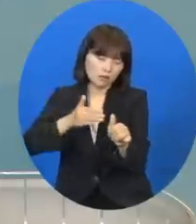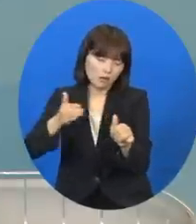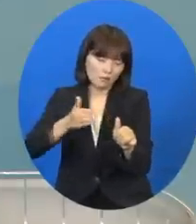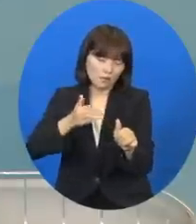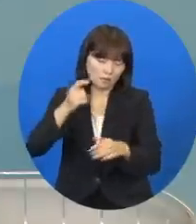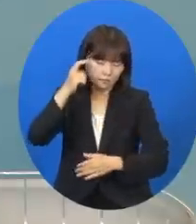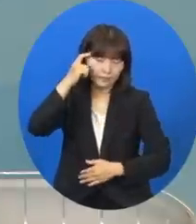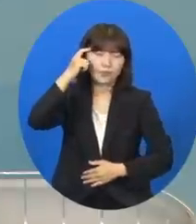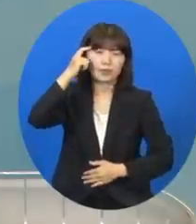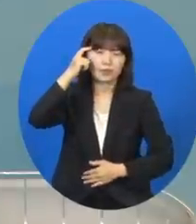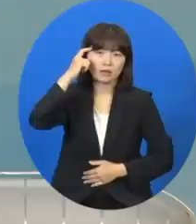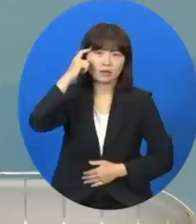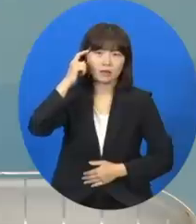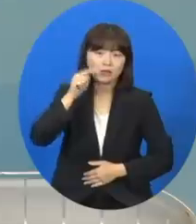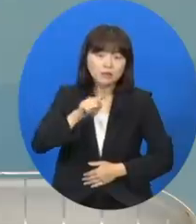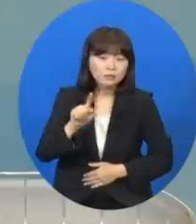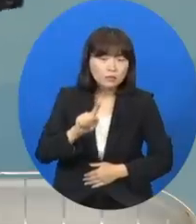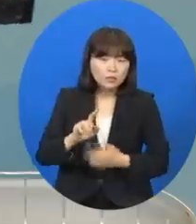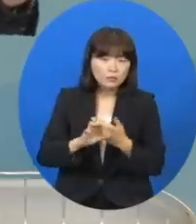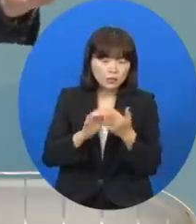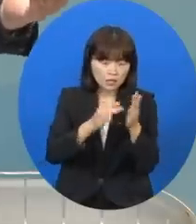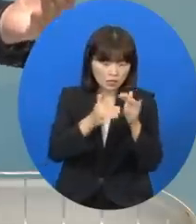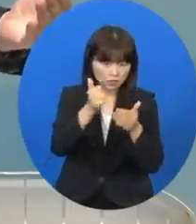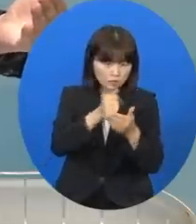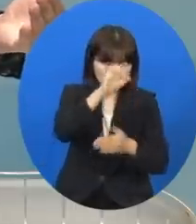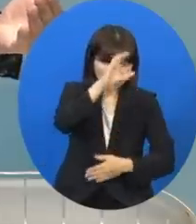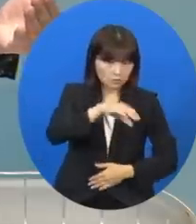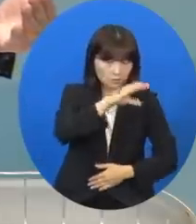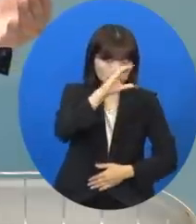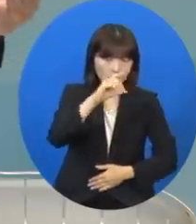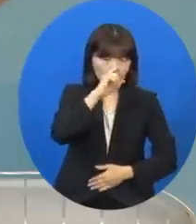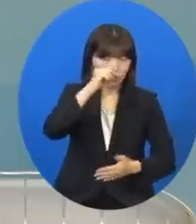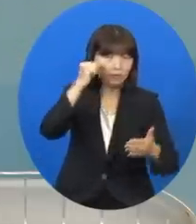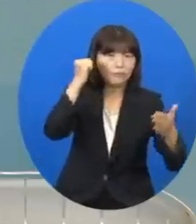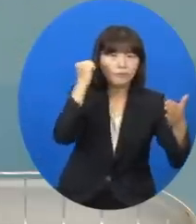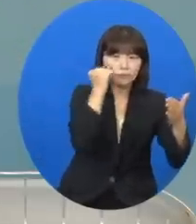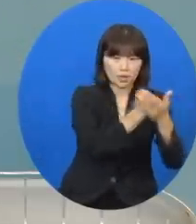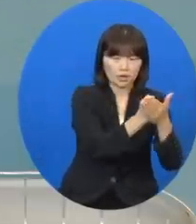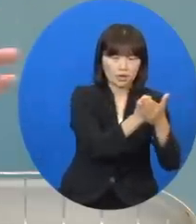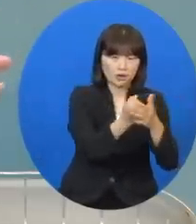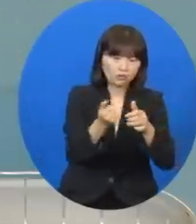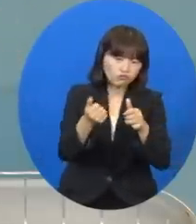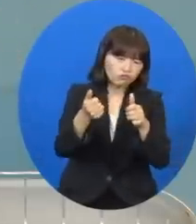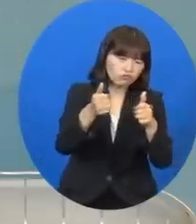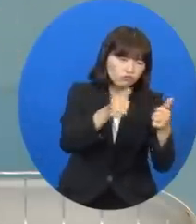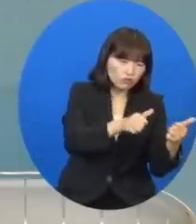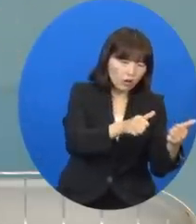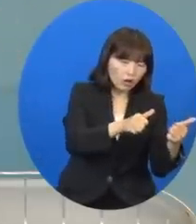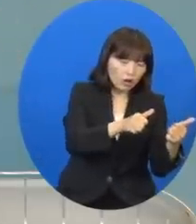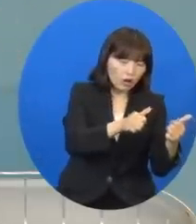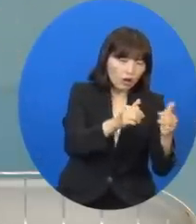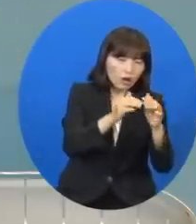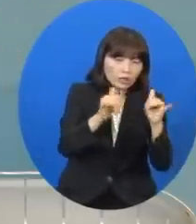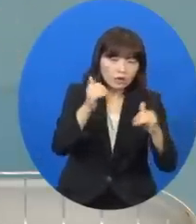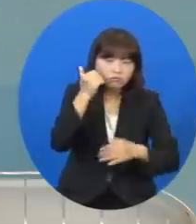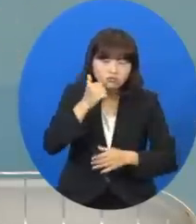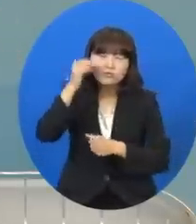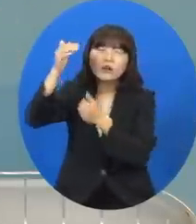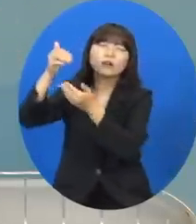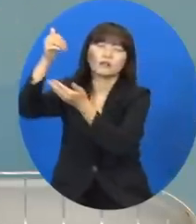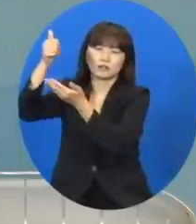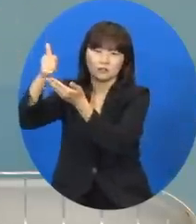됩니다. 그건 뭐냐면 예수님을 십자가에 못 박아 죽게 한 이는 하나님 자신이라는 거예요.